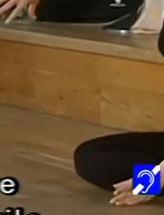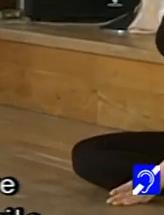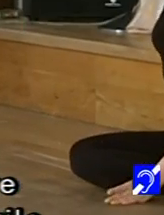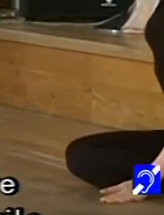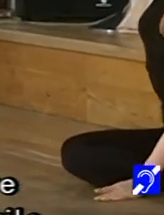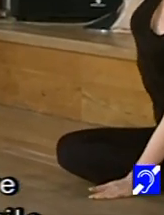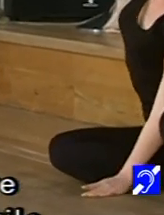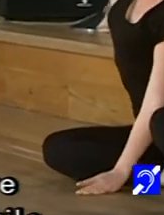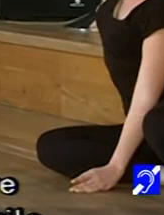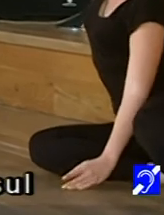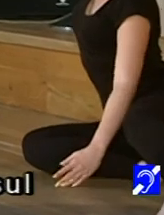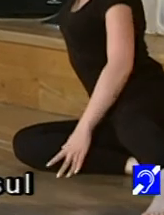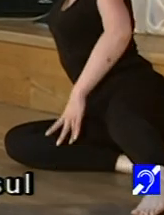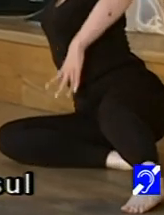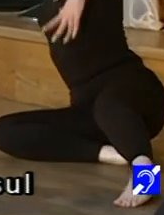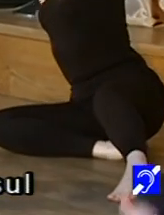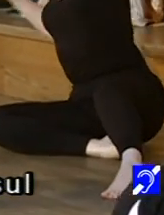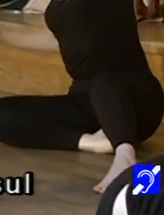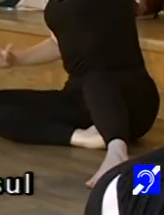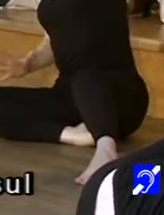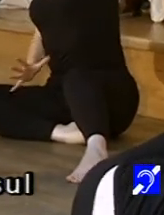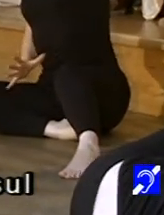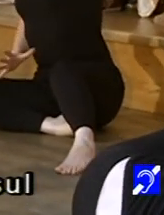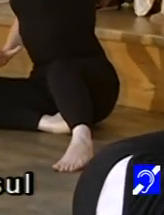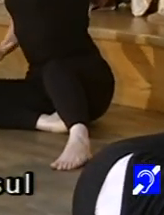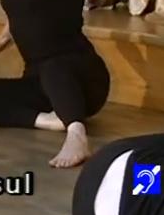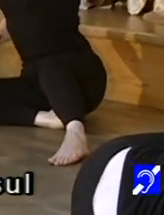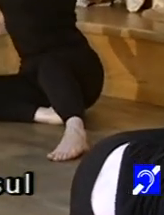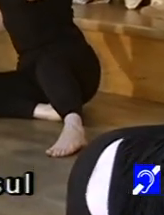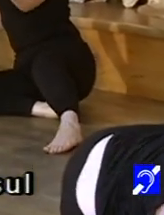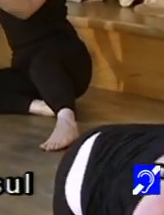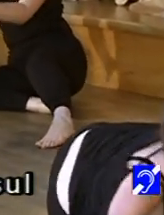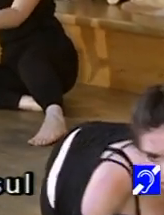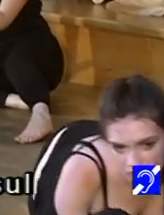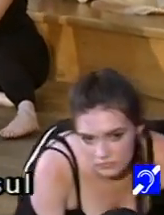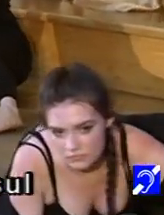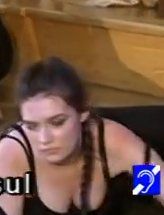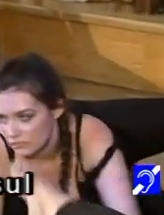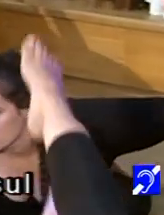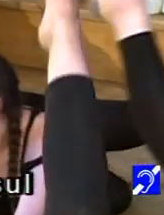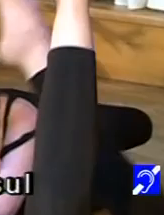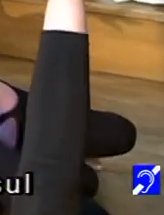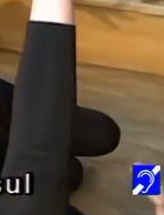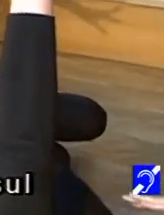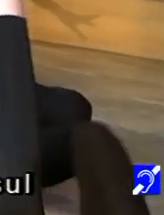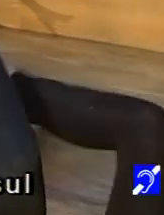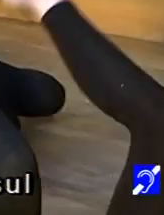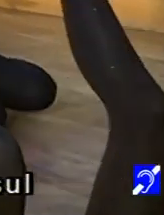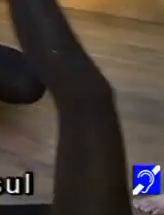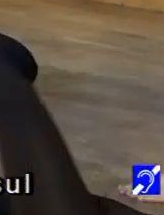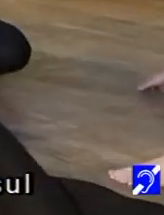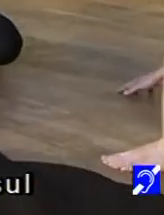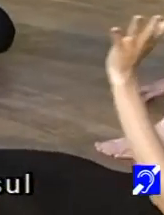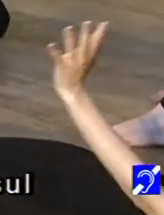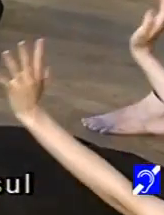Zukunft diese, besonders die Übungen, die wir die letzten 4, 5 Tage geübt haben und geprobt haben, die können sie wunderbar